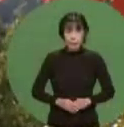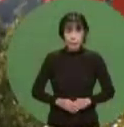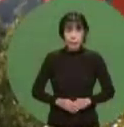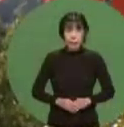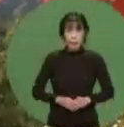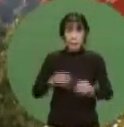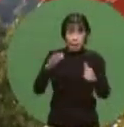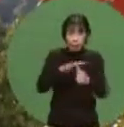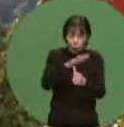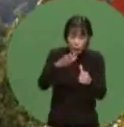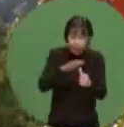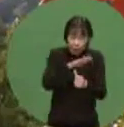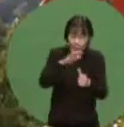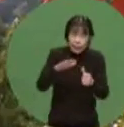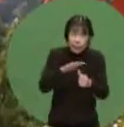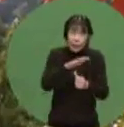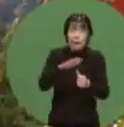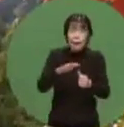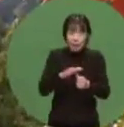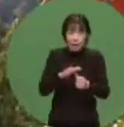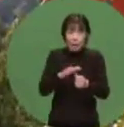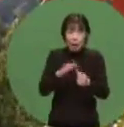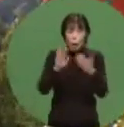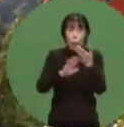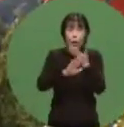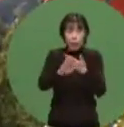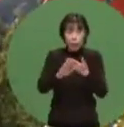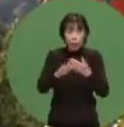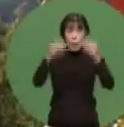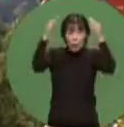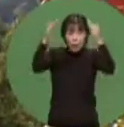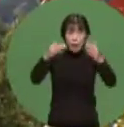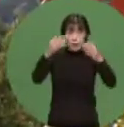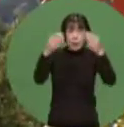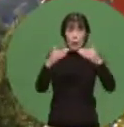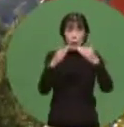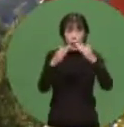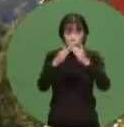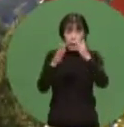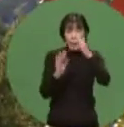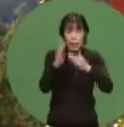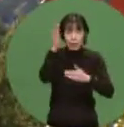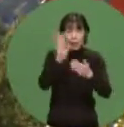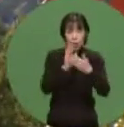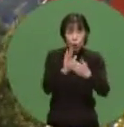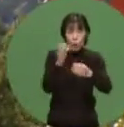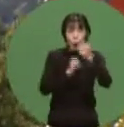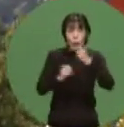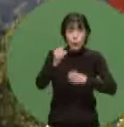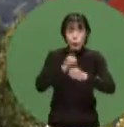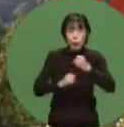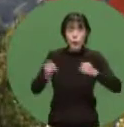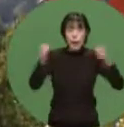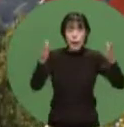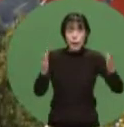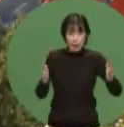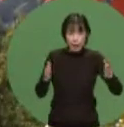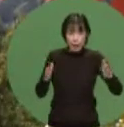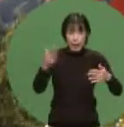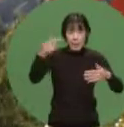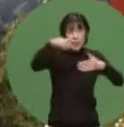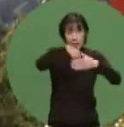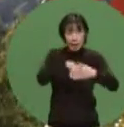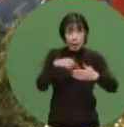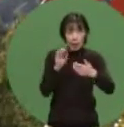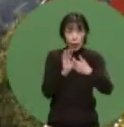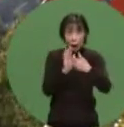かわいい演技でしたね。この他にも秋の火災予防運動期間中、市内では防火や防災